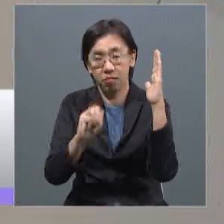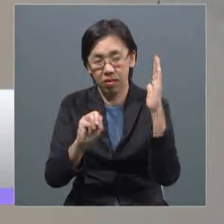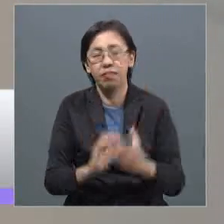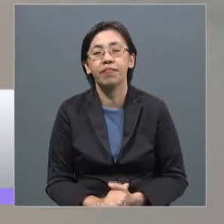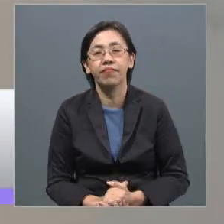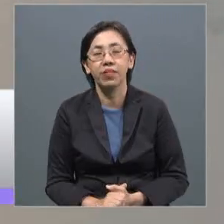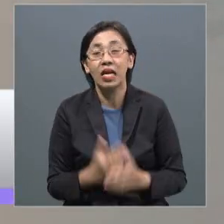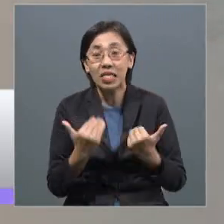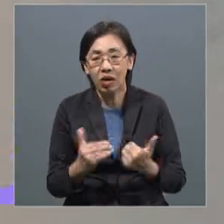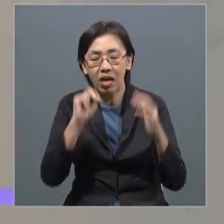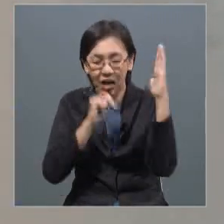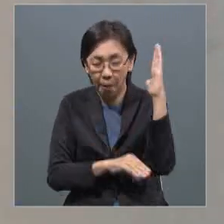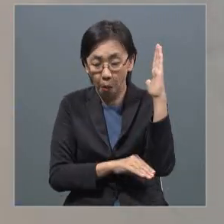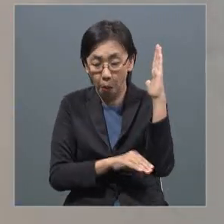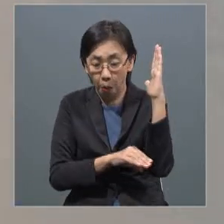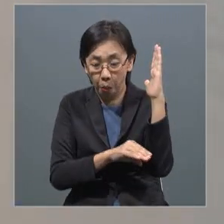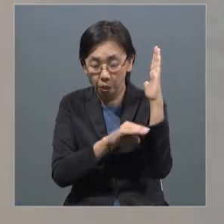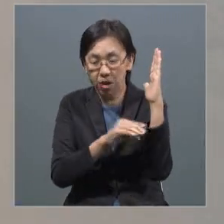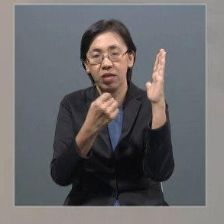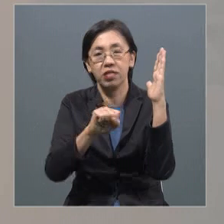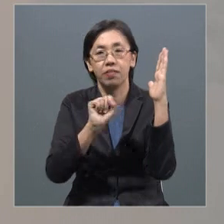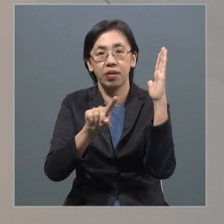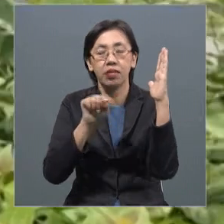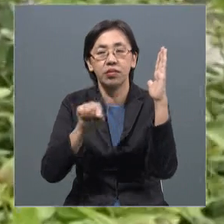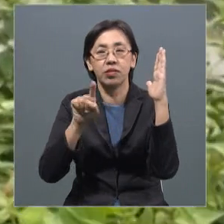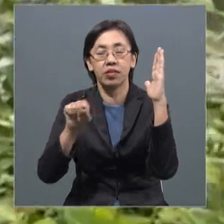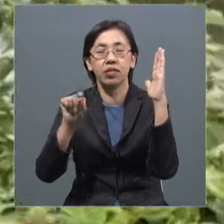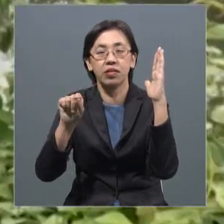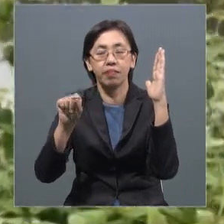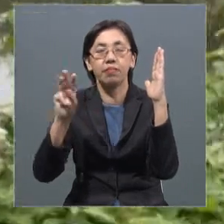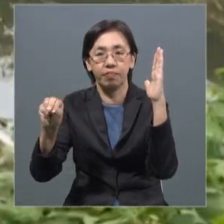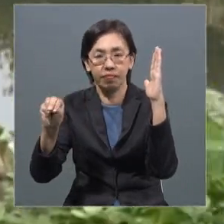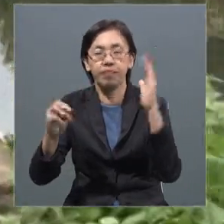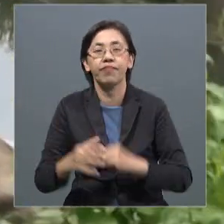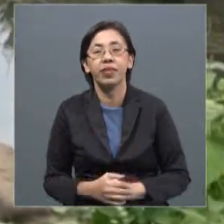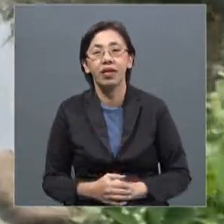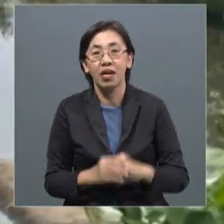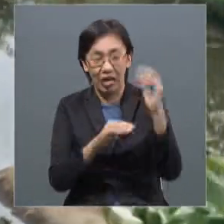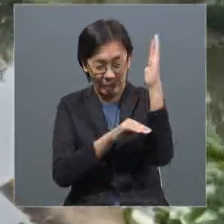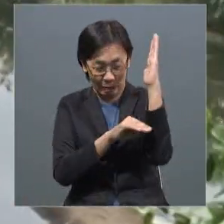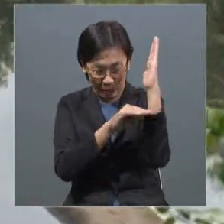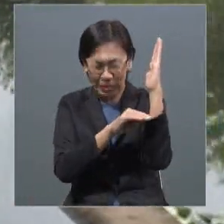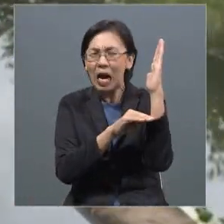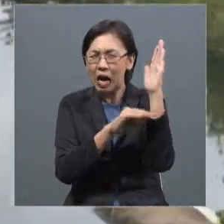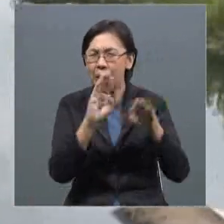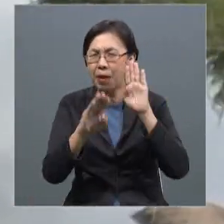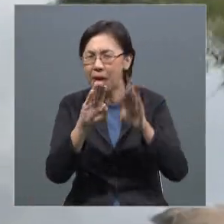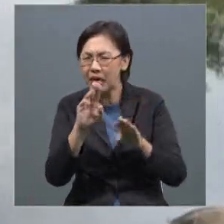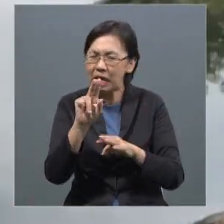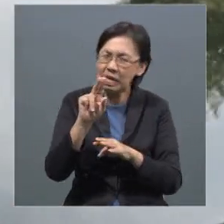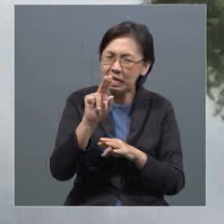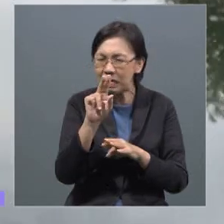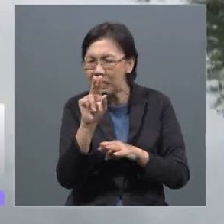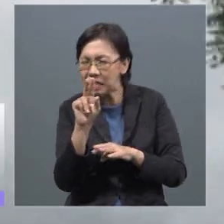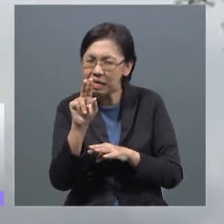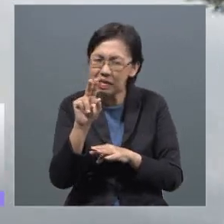12มตตอนนี้ระดับน้ำขึ้นไปอยู่ที่ 11มต 20ซมขาดอีกไม่ไม่ถึงเมตรอีก 80ซมนะโดย